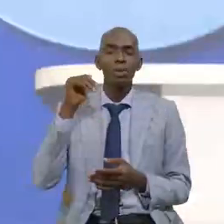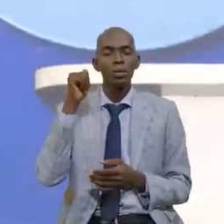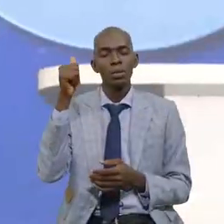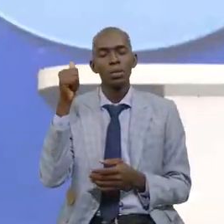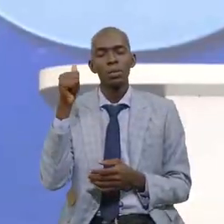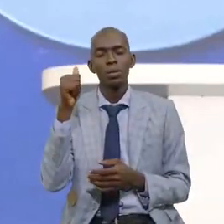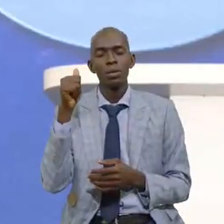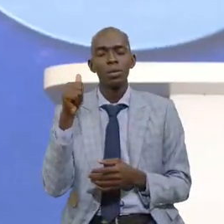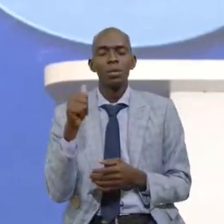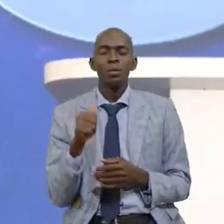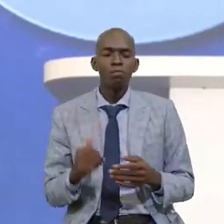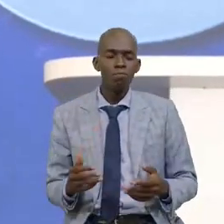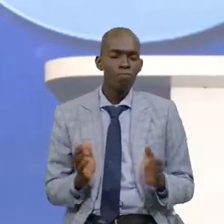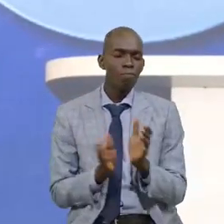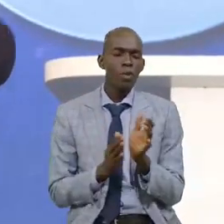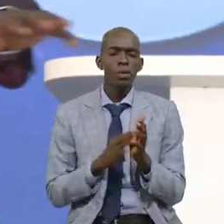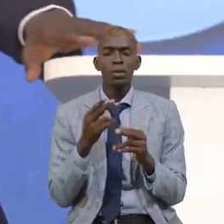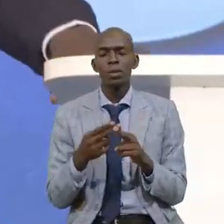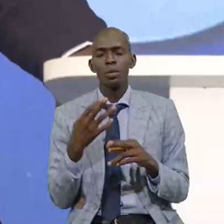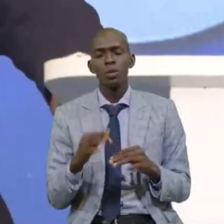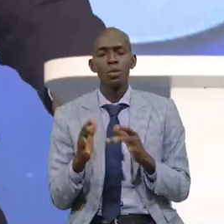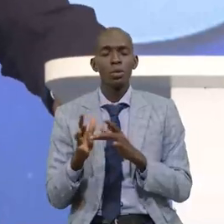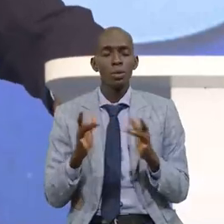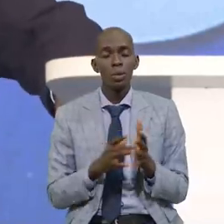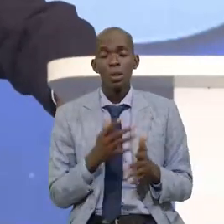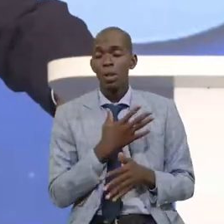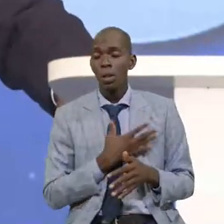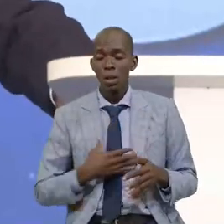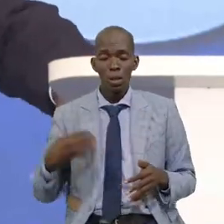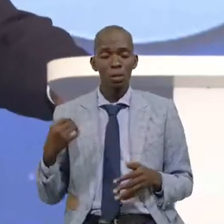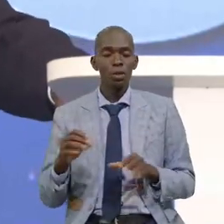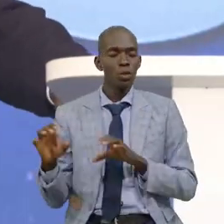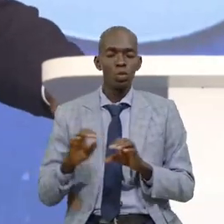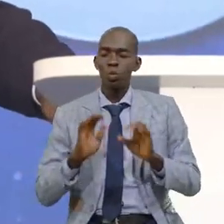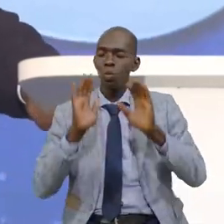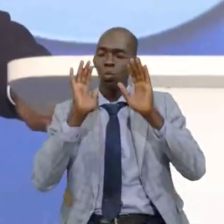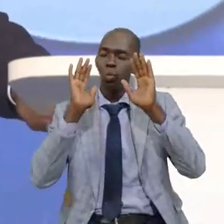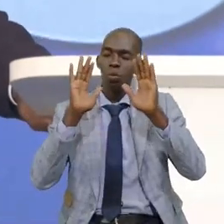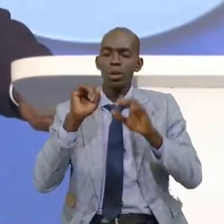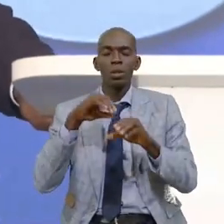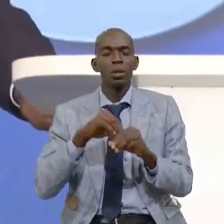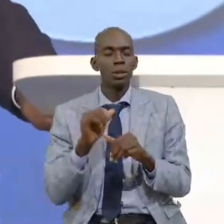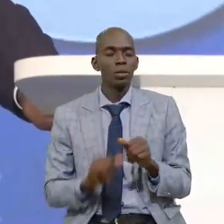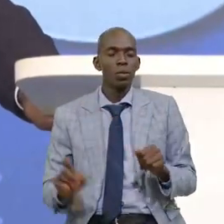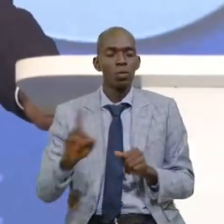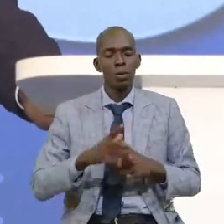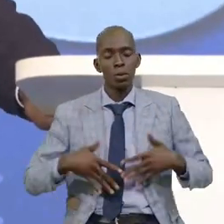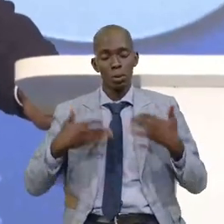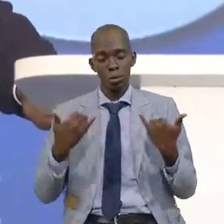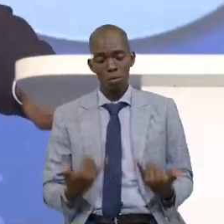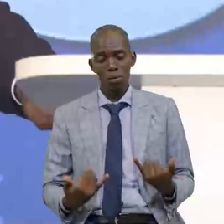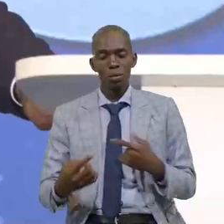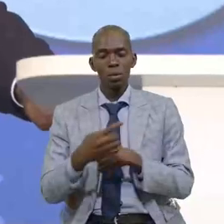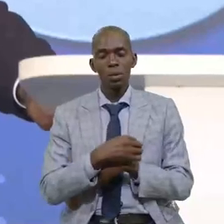Glorifie-toi, magnifie le nom de Jésus et fais des prodiges dans chaque vie, même